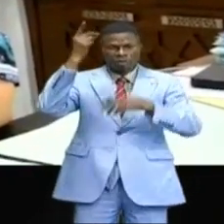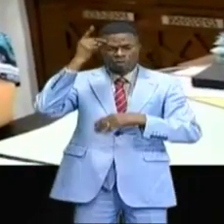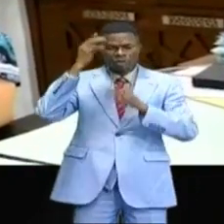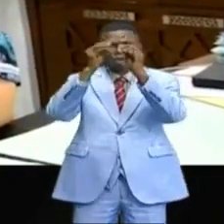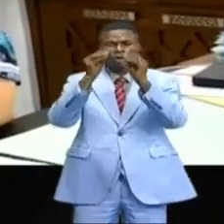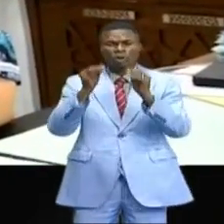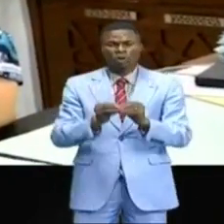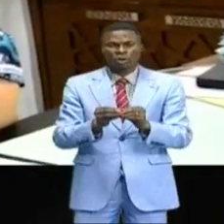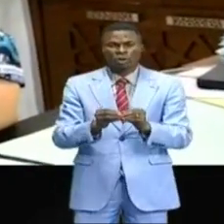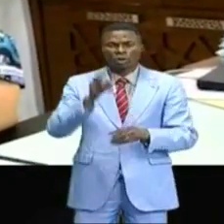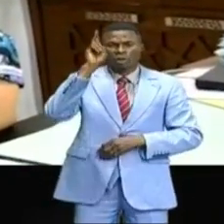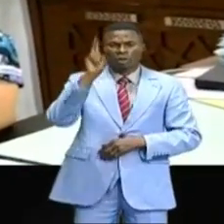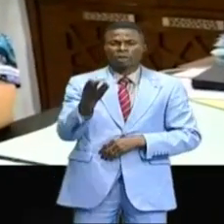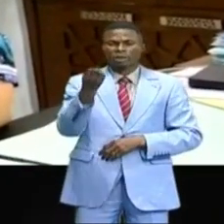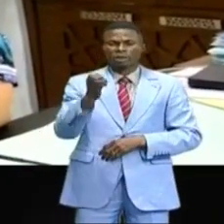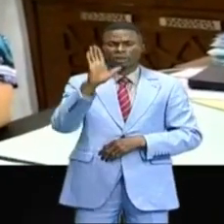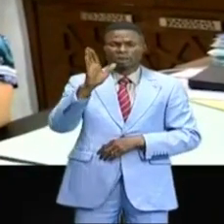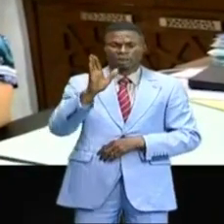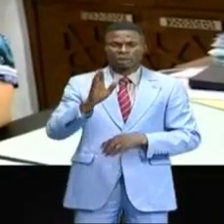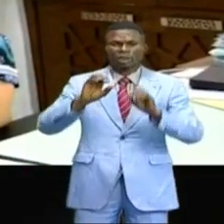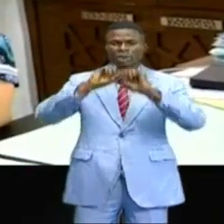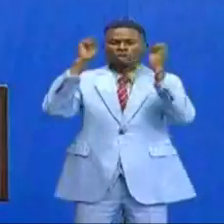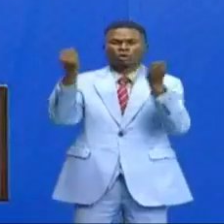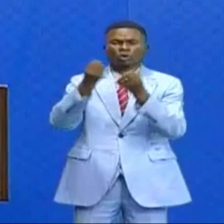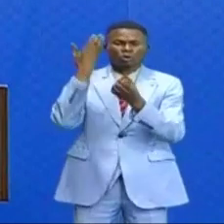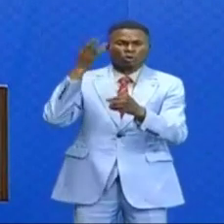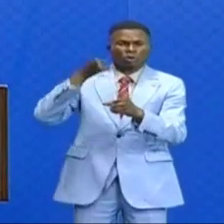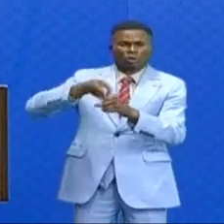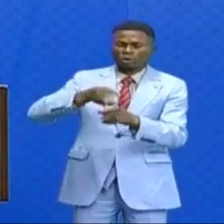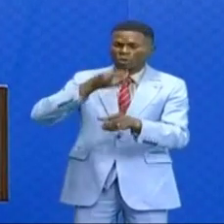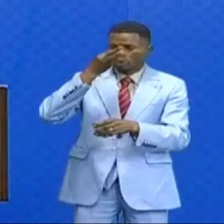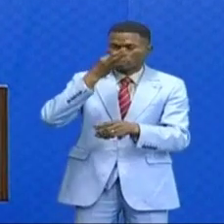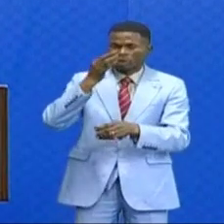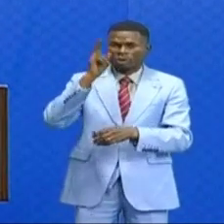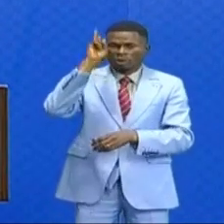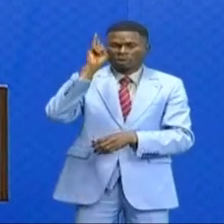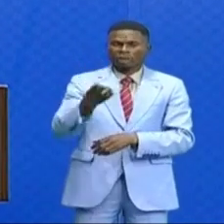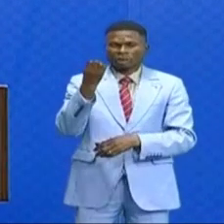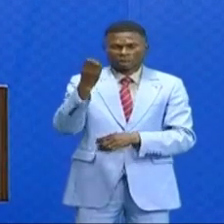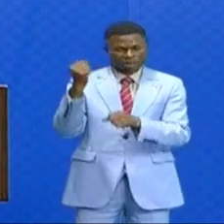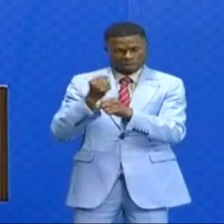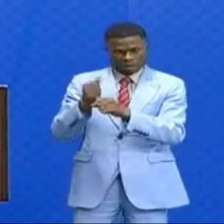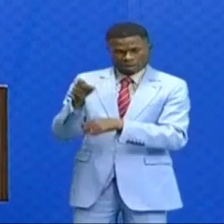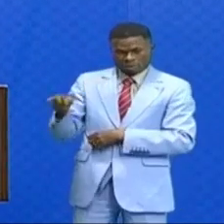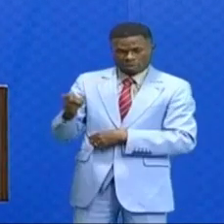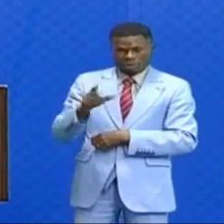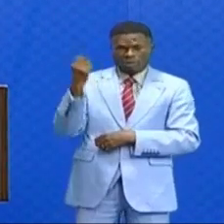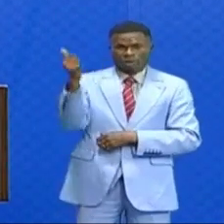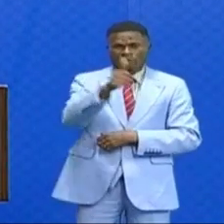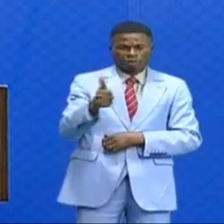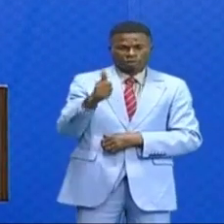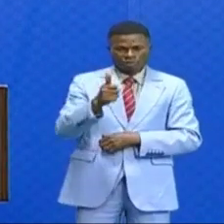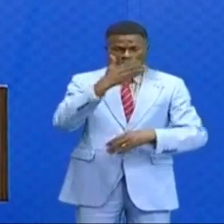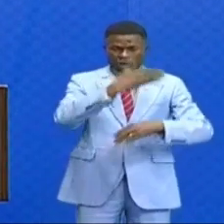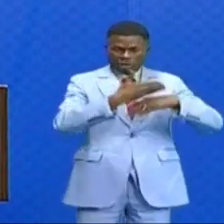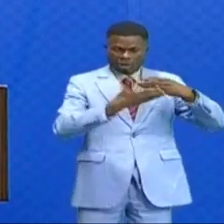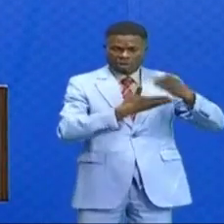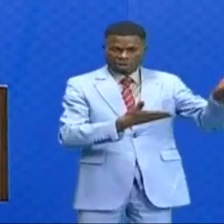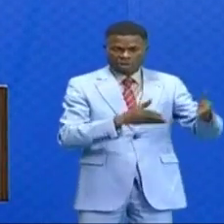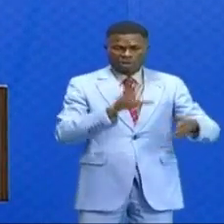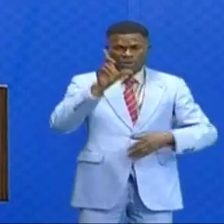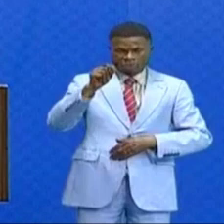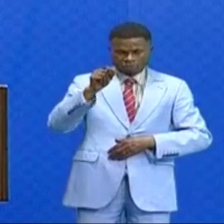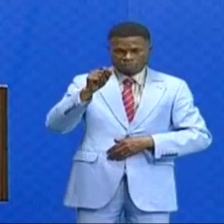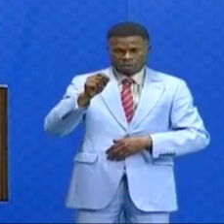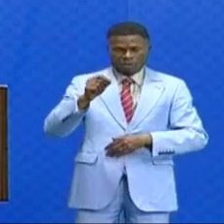de 245 stations-service, dont 204 opérationnelles, 21 en construction et 20